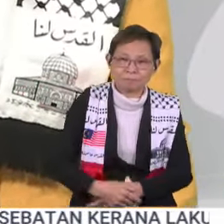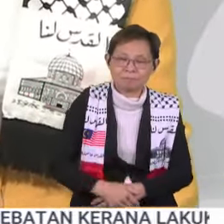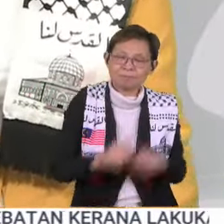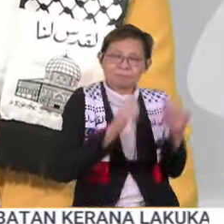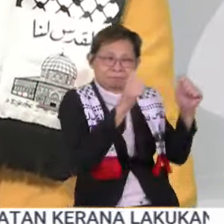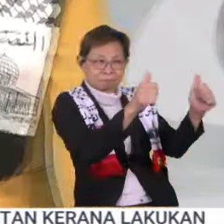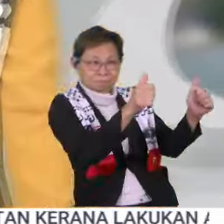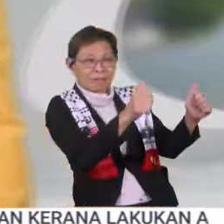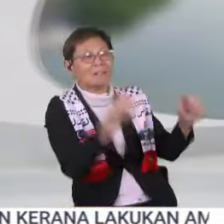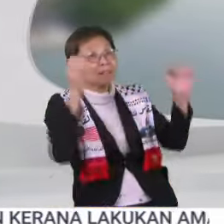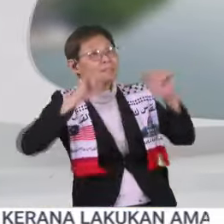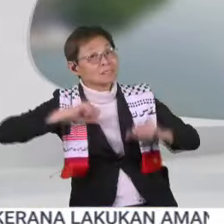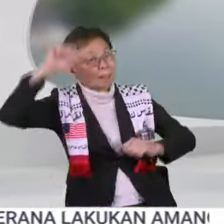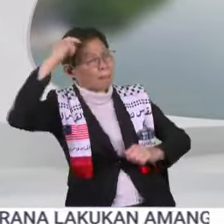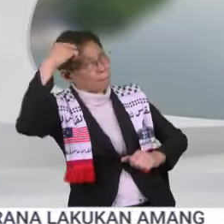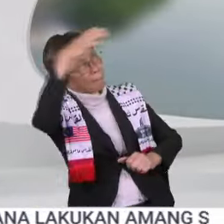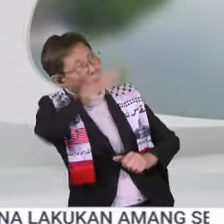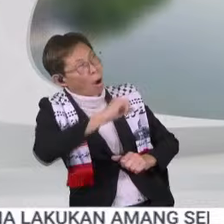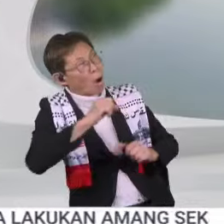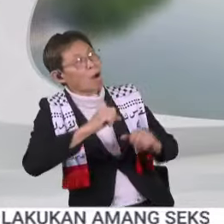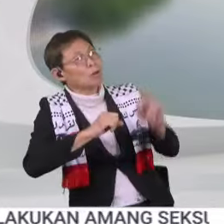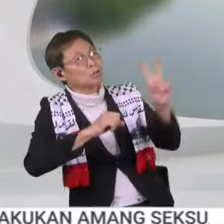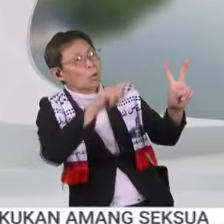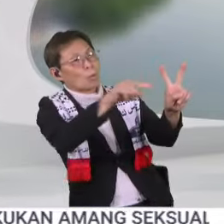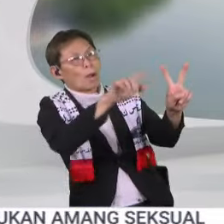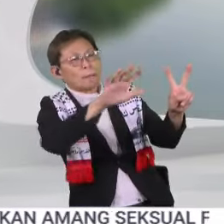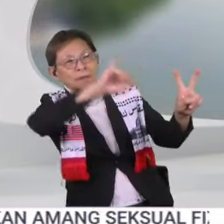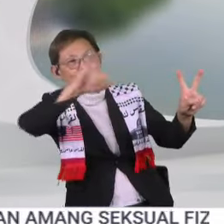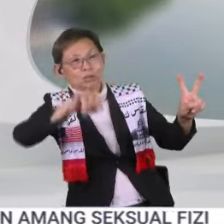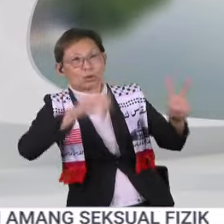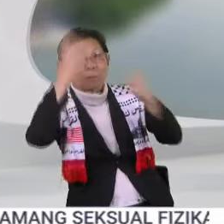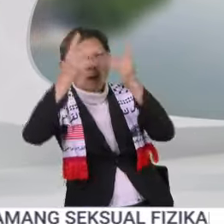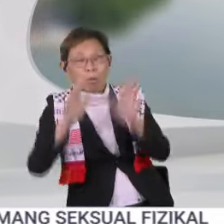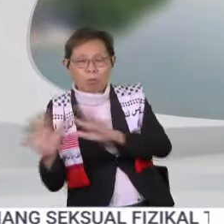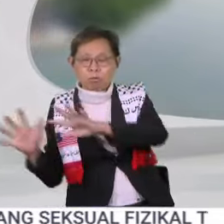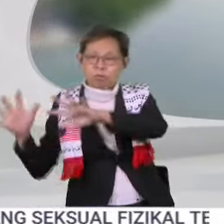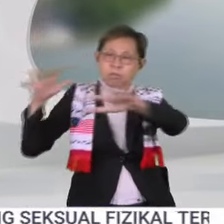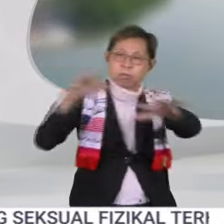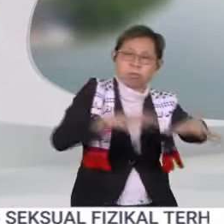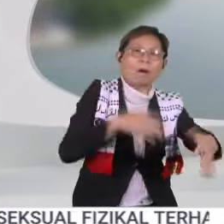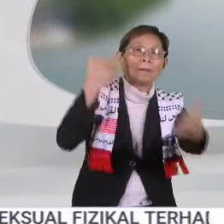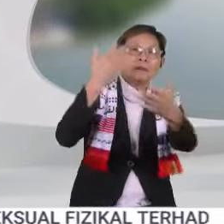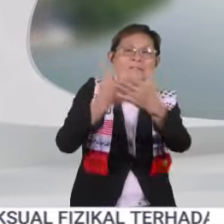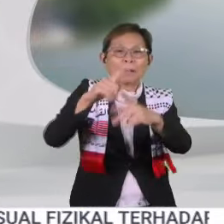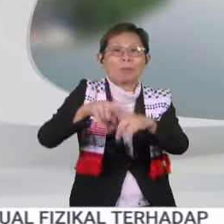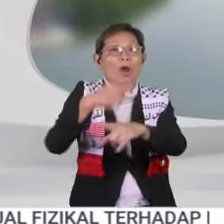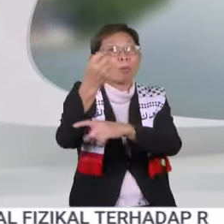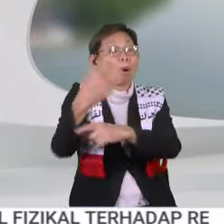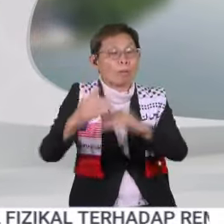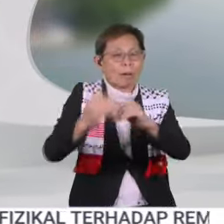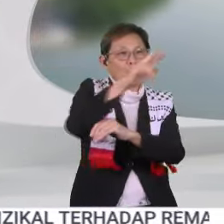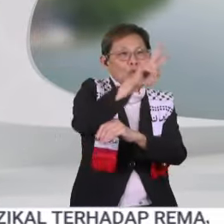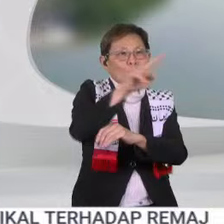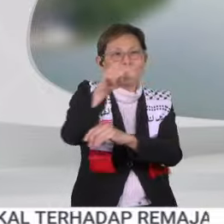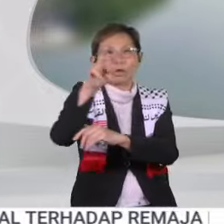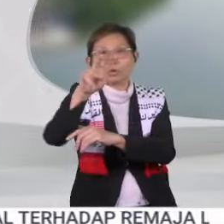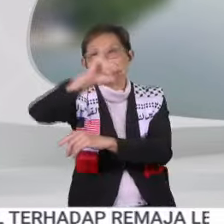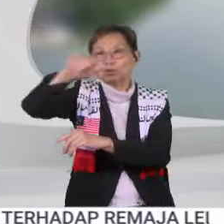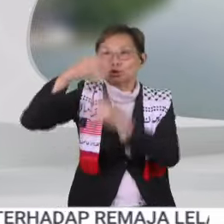Ya, sahih. Sabah dijangka mencapai 2.5 juta ketibaan pelawat menjelang penghujung tahun ini, melebihi 2.2